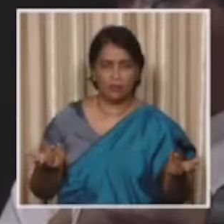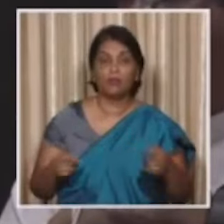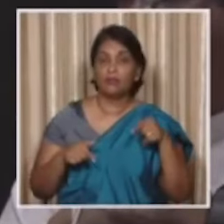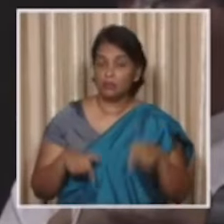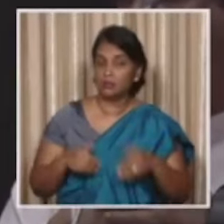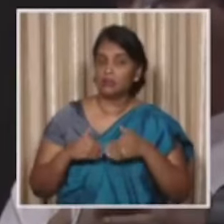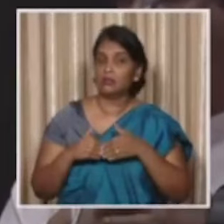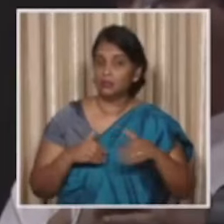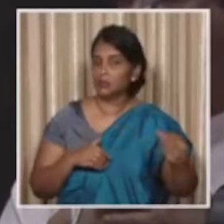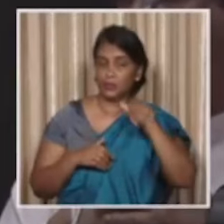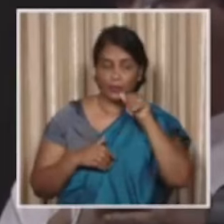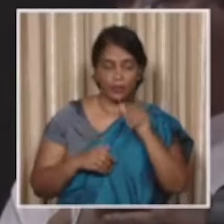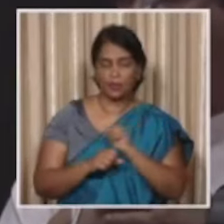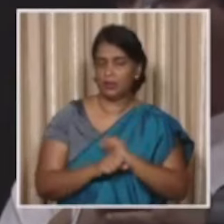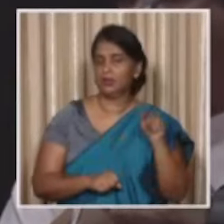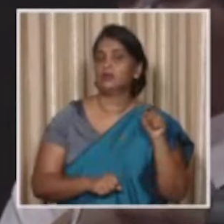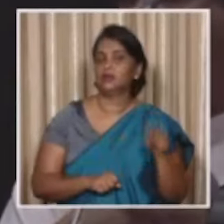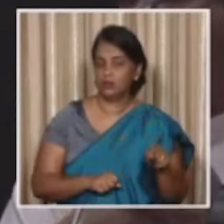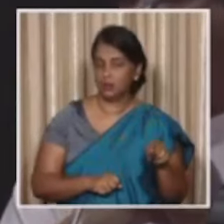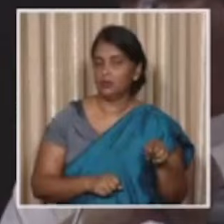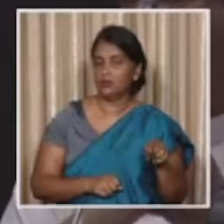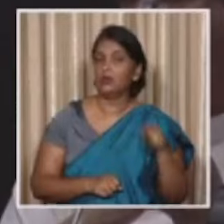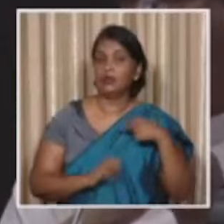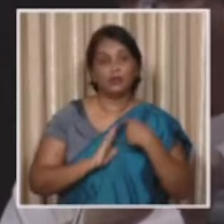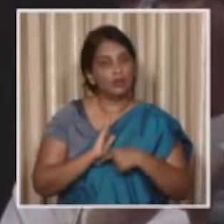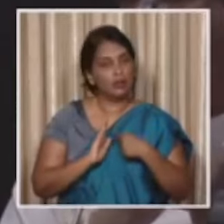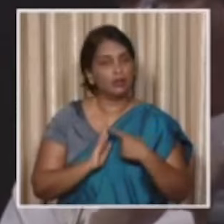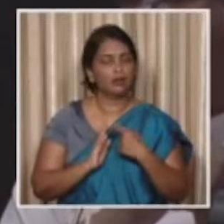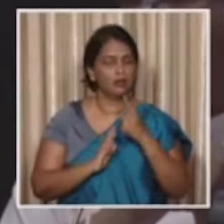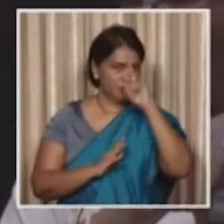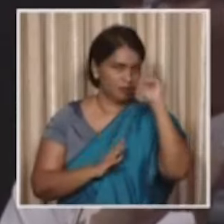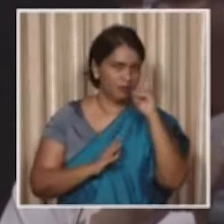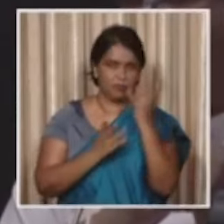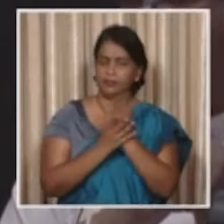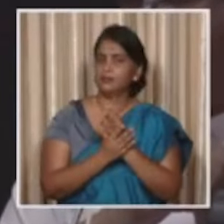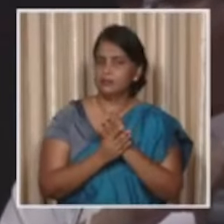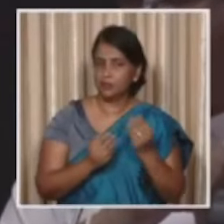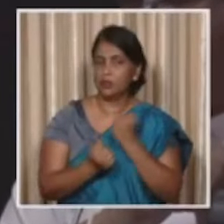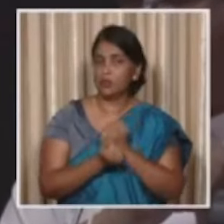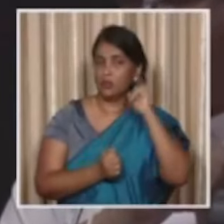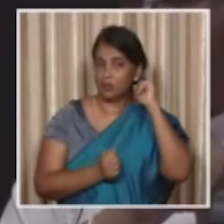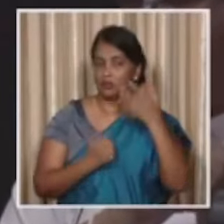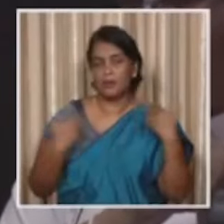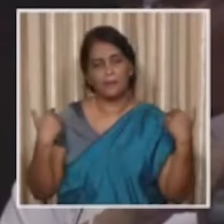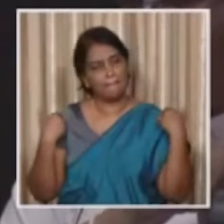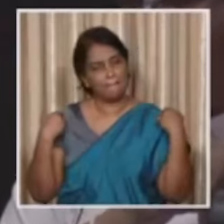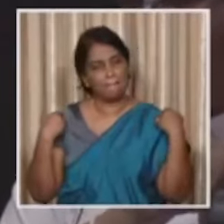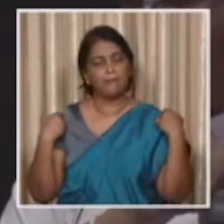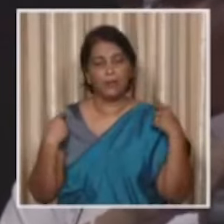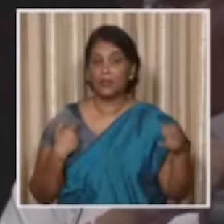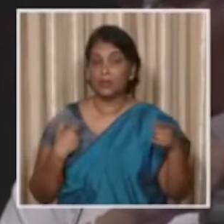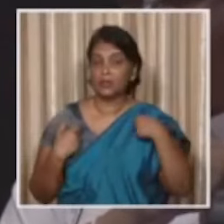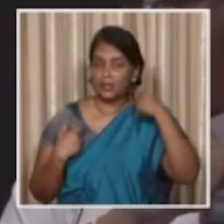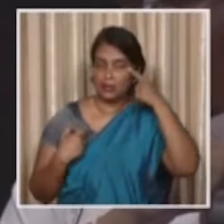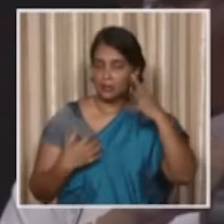මෙතෙක් කවදාවත් නැති විදියට මේ රටේ මේ මත්වදුර නැති කරන්න මේ පොලිස්පතිවරයා මහන්සි වෙනවා. ඒක